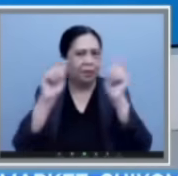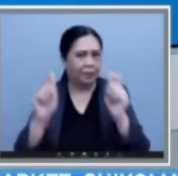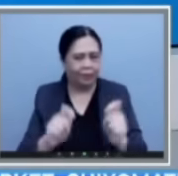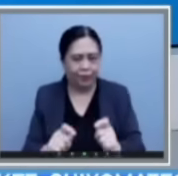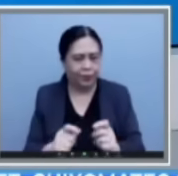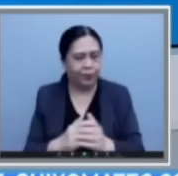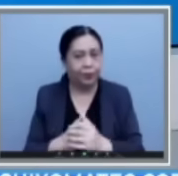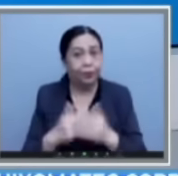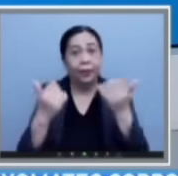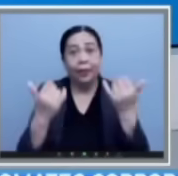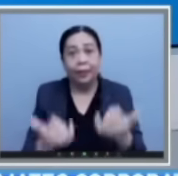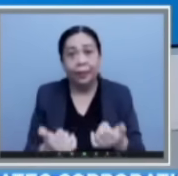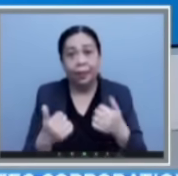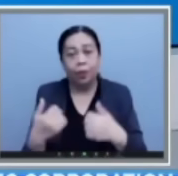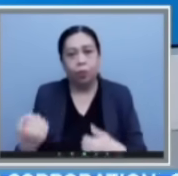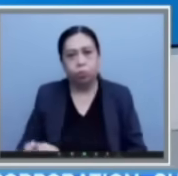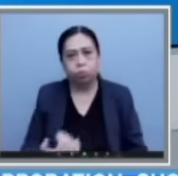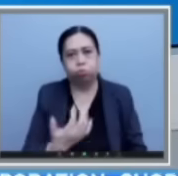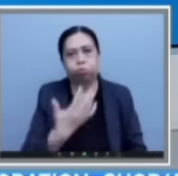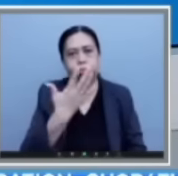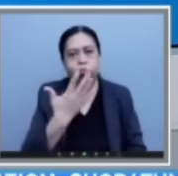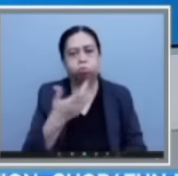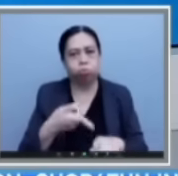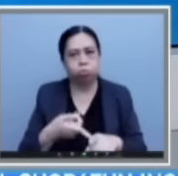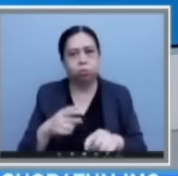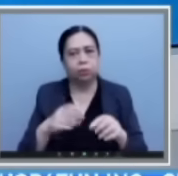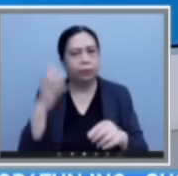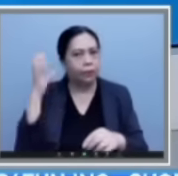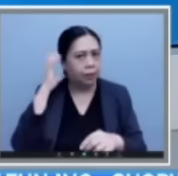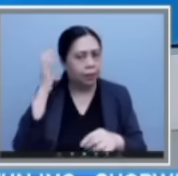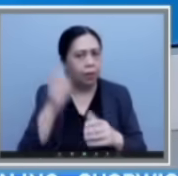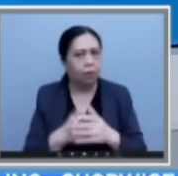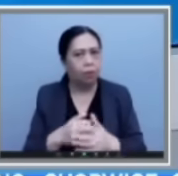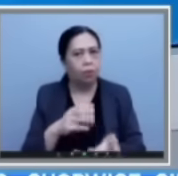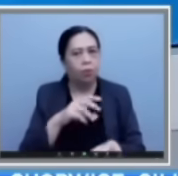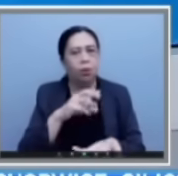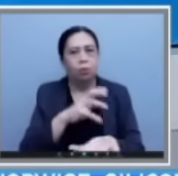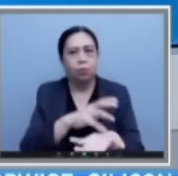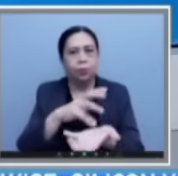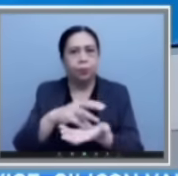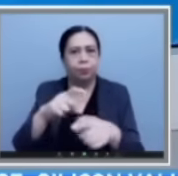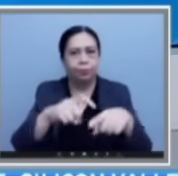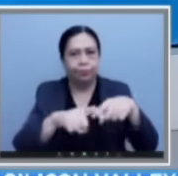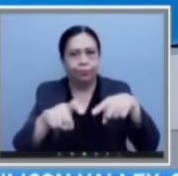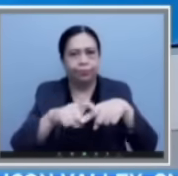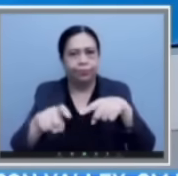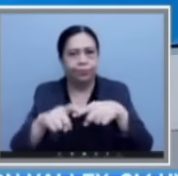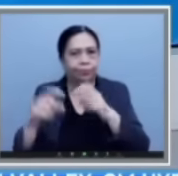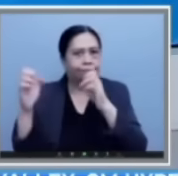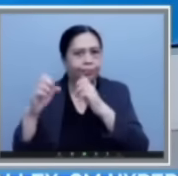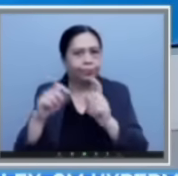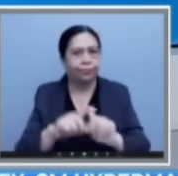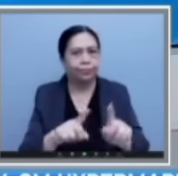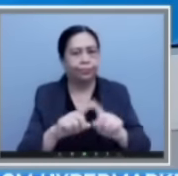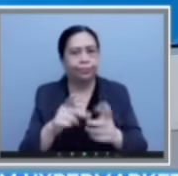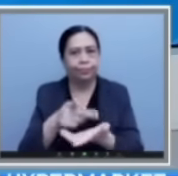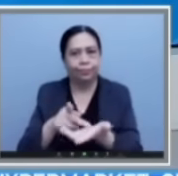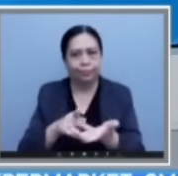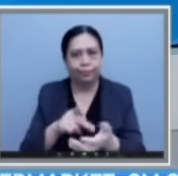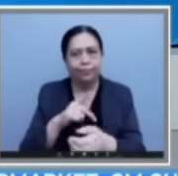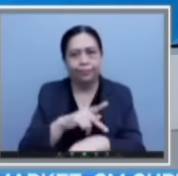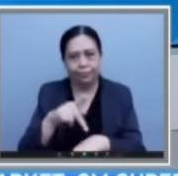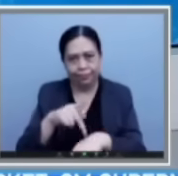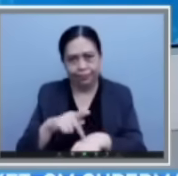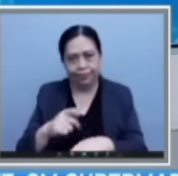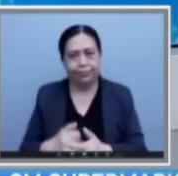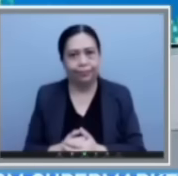ngayon hanging habagat ang nakaapekto sa mindanao habang local Thunderstorm naman ang asahan sa iba pang bahagi ng bansa